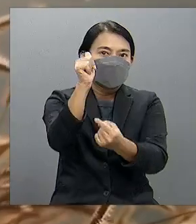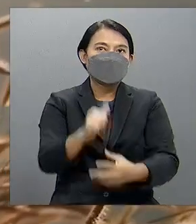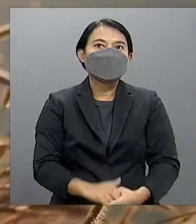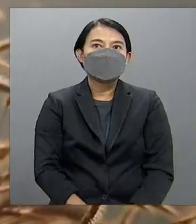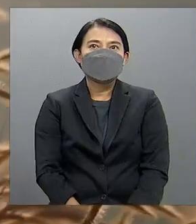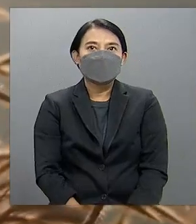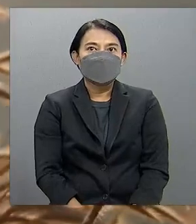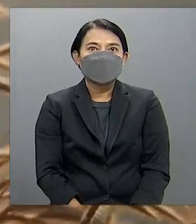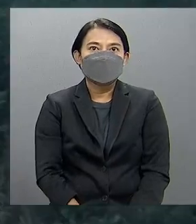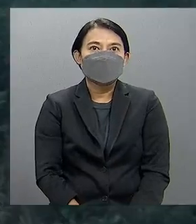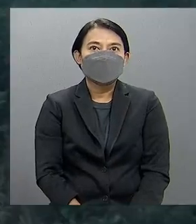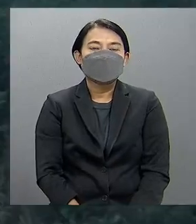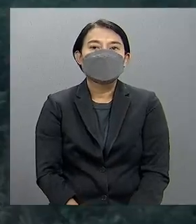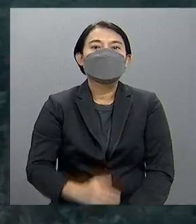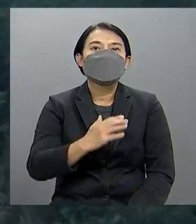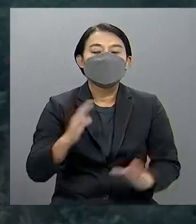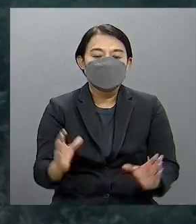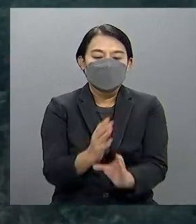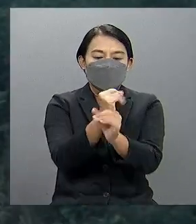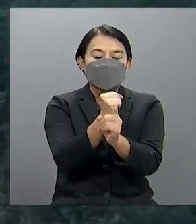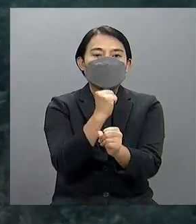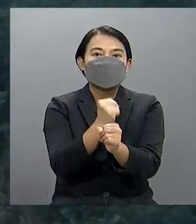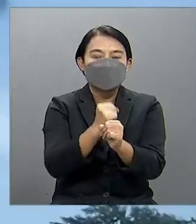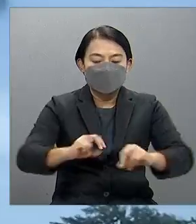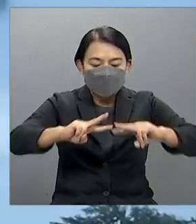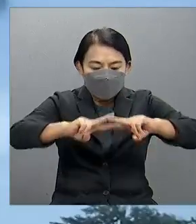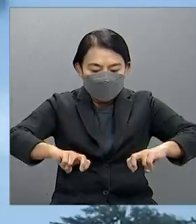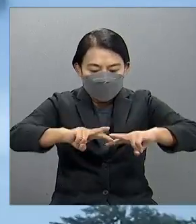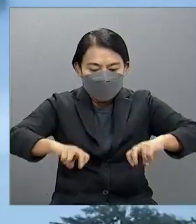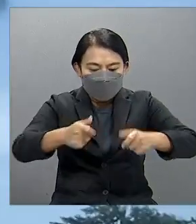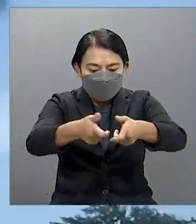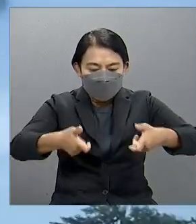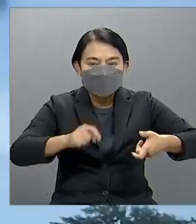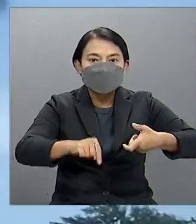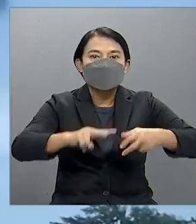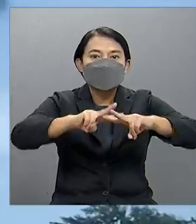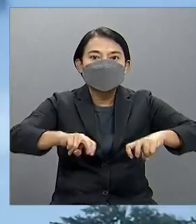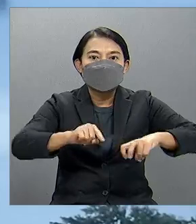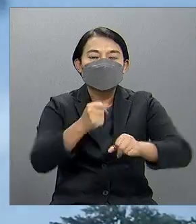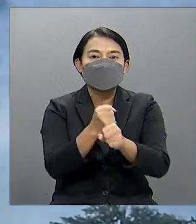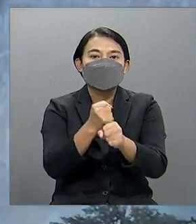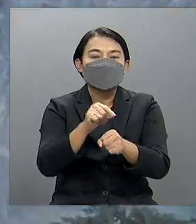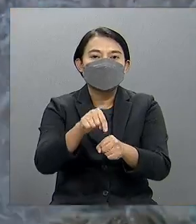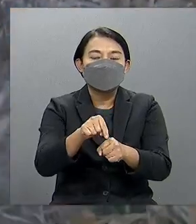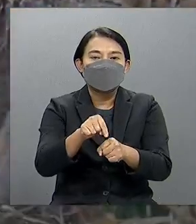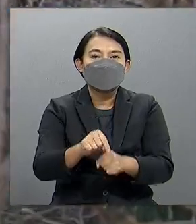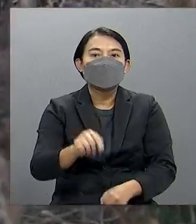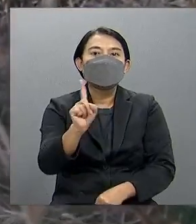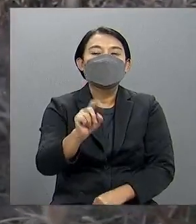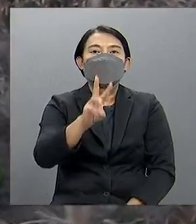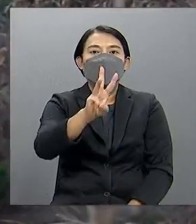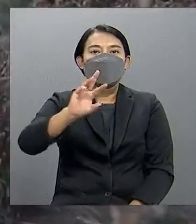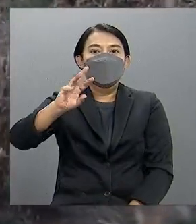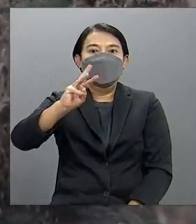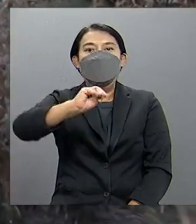ผลสรุปของงวิจัยที่เราทำ ร่วมกับทาง financing ม.ได้พื้นที่เลิกธรพโพuz